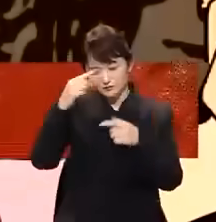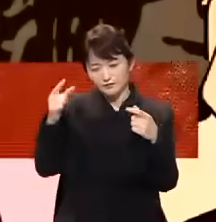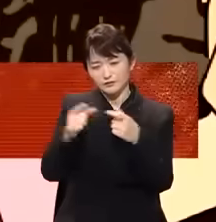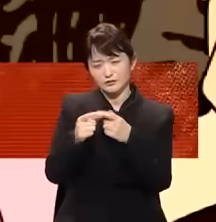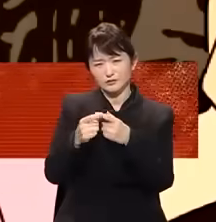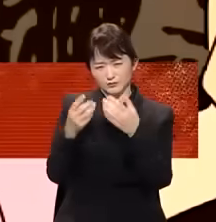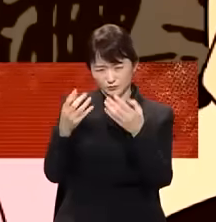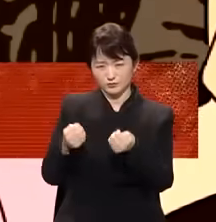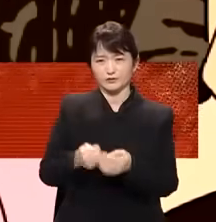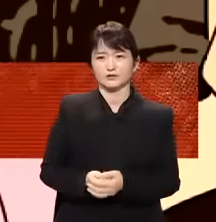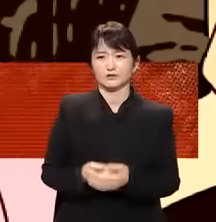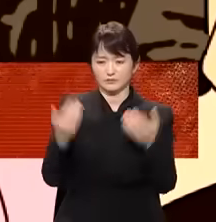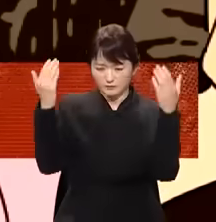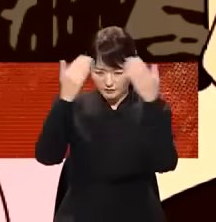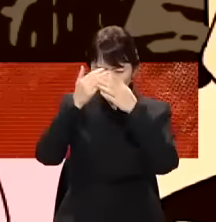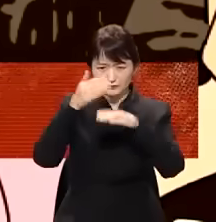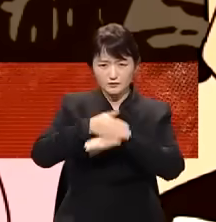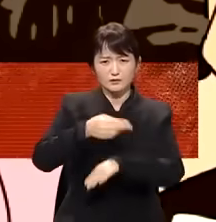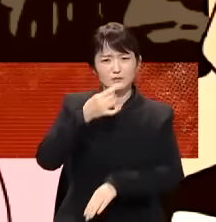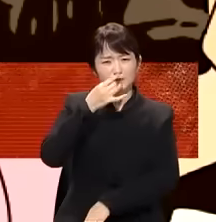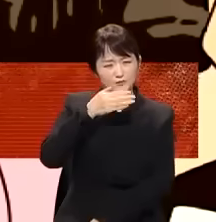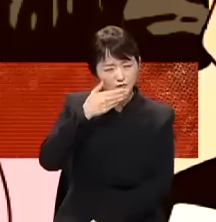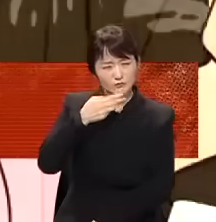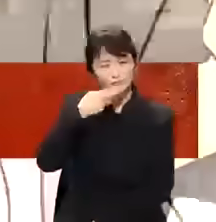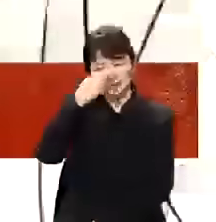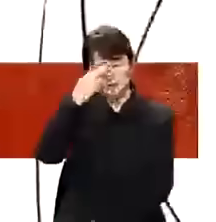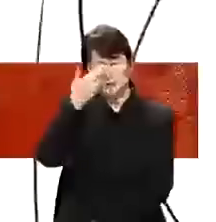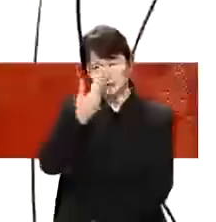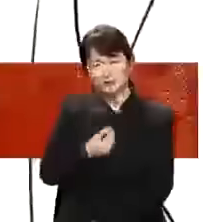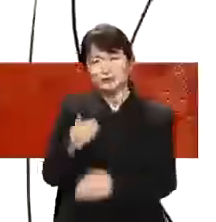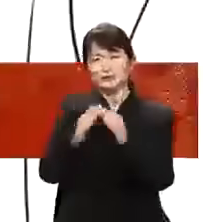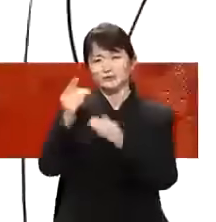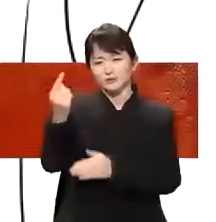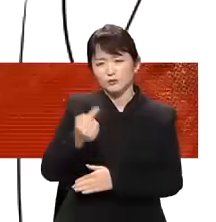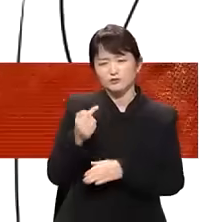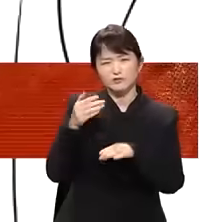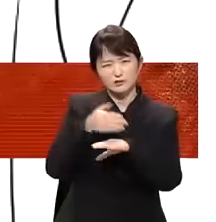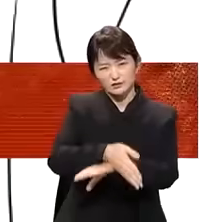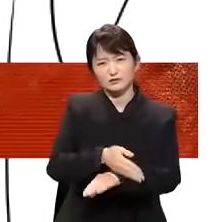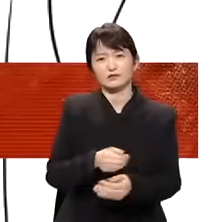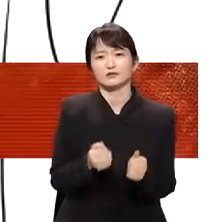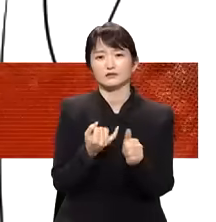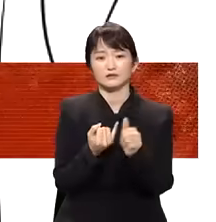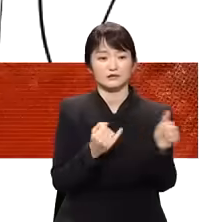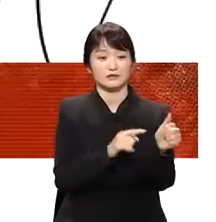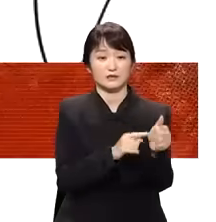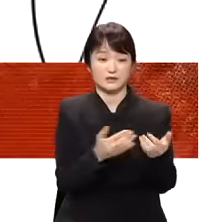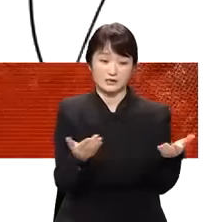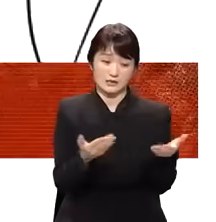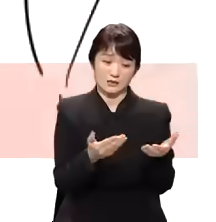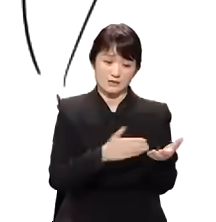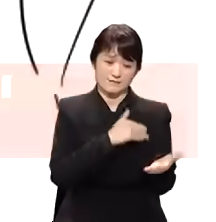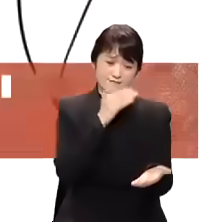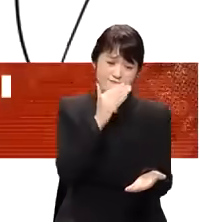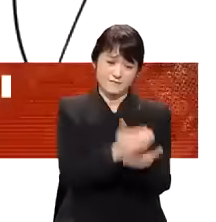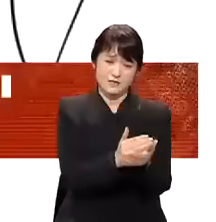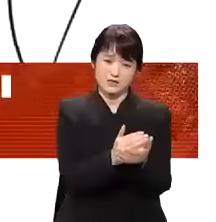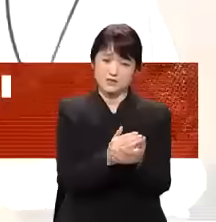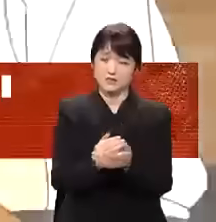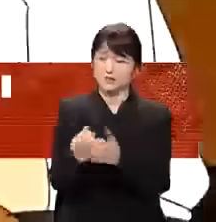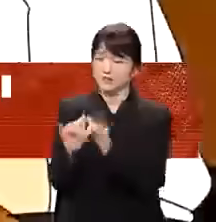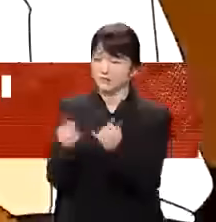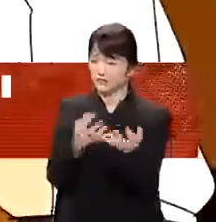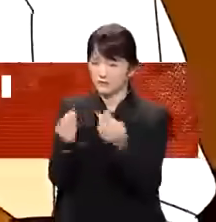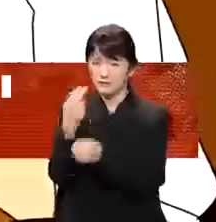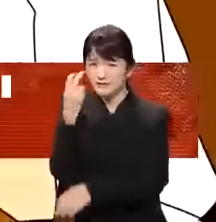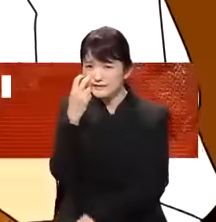늦은 시간까지 밥도 먹어야 되고 술도 마셔야 되고서 늦게 들어오고 그러니까이 남편은 일도 많은 사람까지 많이 챙겨야 되는